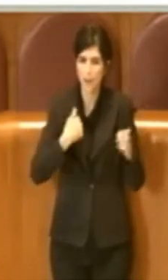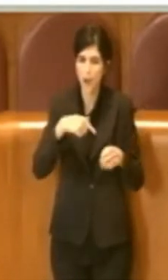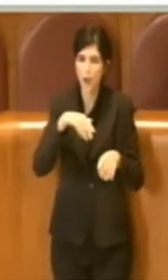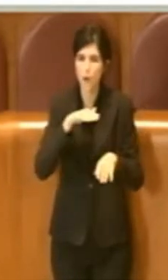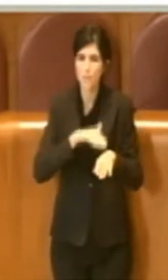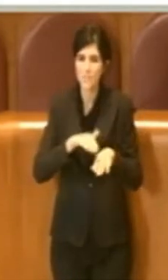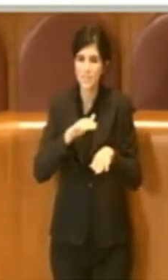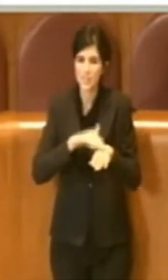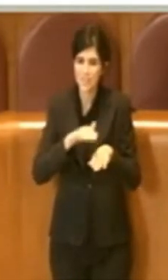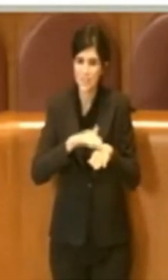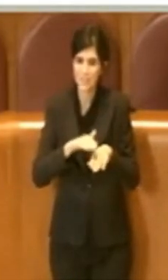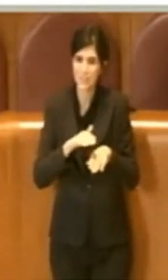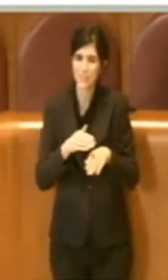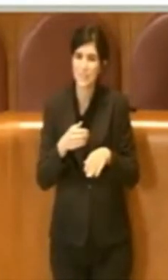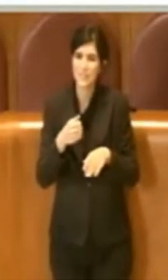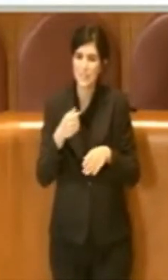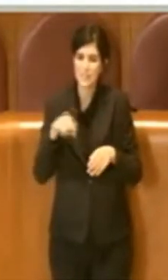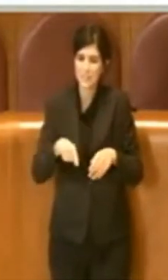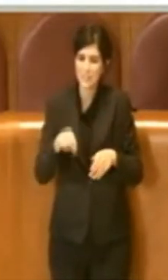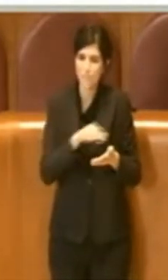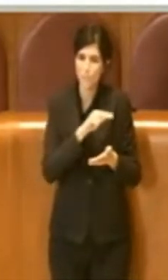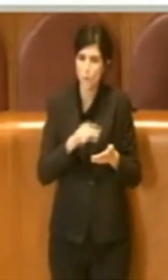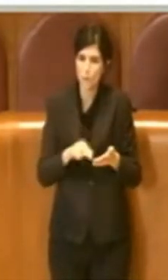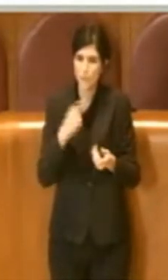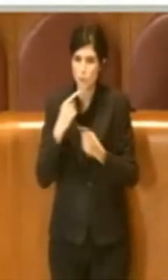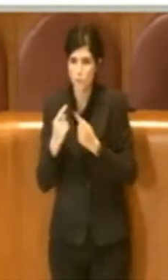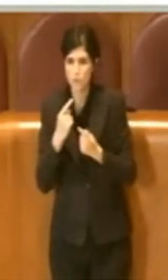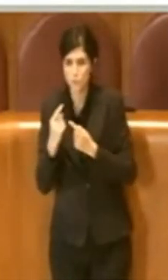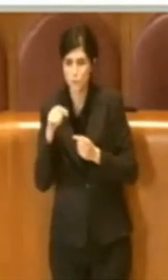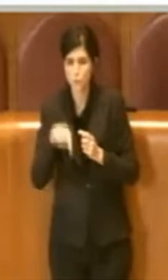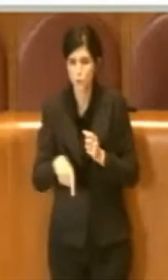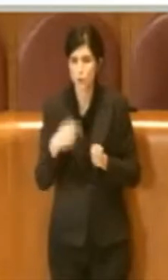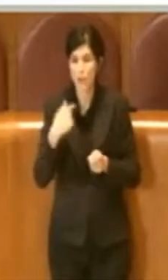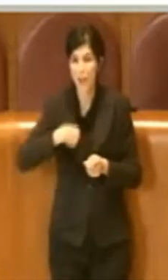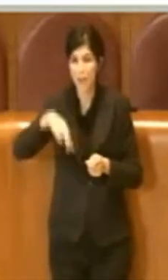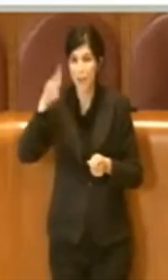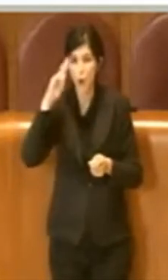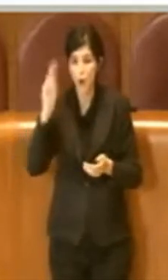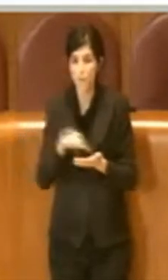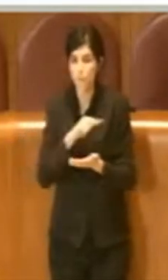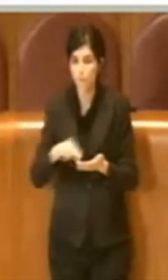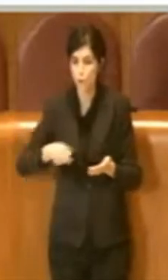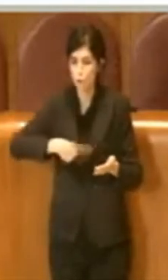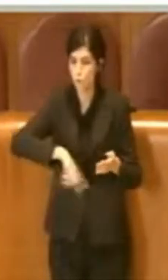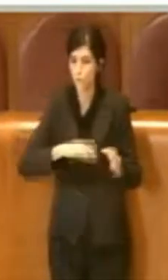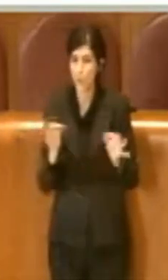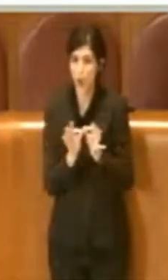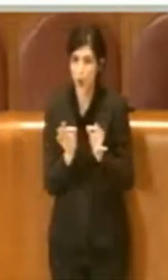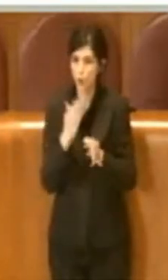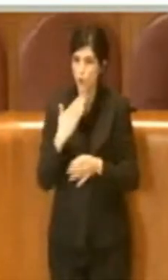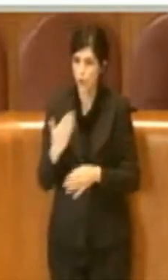alla discussione e anche alla votazione. Ecco, ricordando che appunto il voto sarà un voto favorevole. Grazie Presidente.